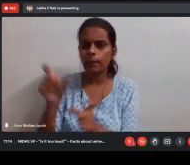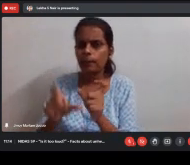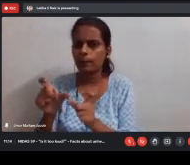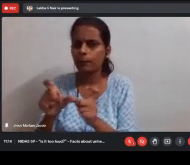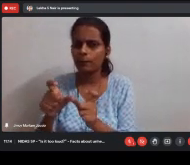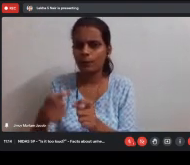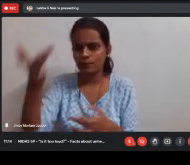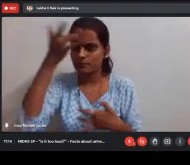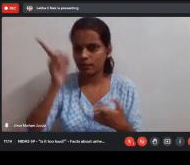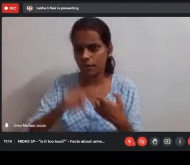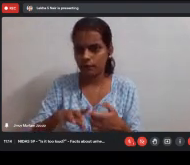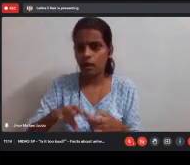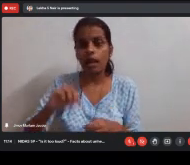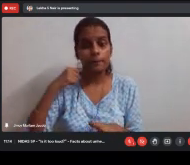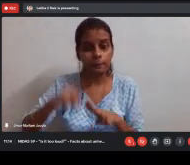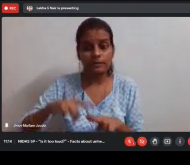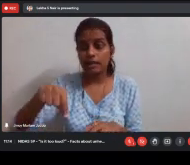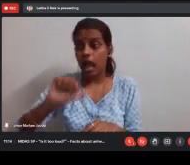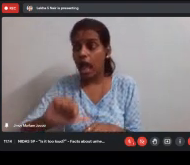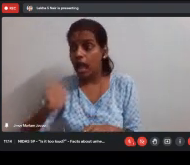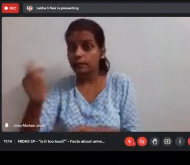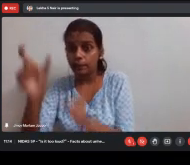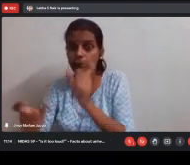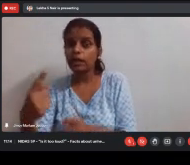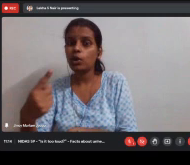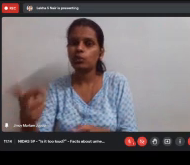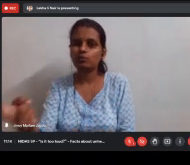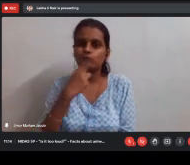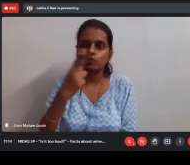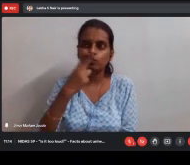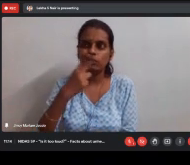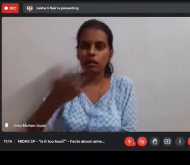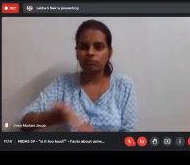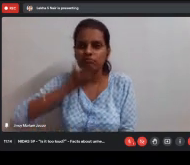ആണ്. ഇനി തൊഴിൽ സംബന്ധമല്ലാത്ത ശബ്ദങ്ങൾ, അതായത് സെക്കൻഡറി ഇഫക്ട്സ് എന്ന്